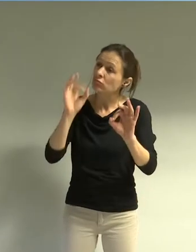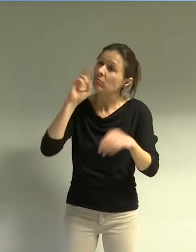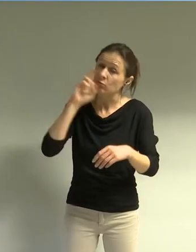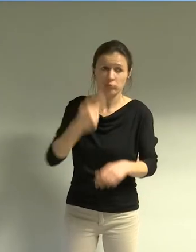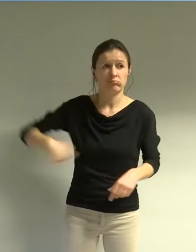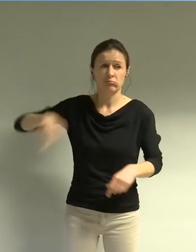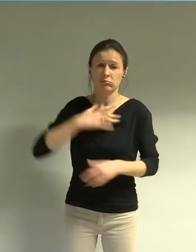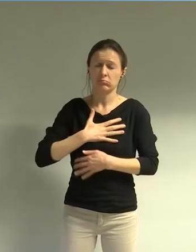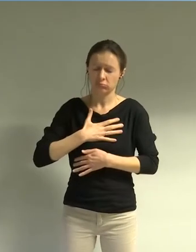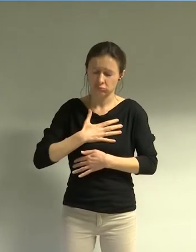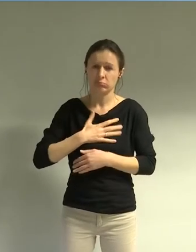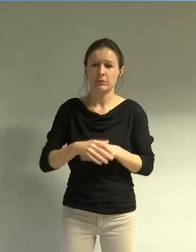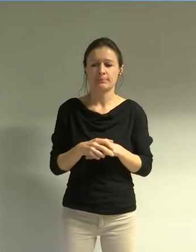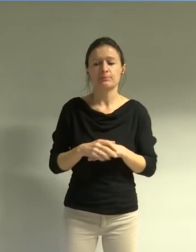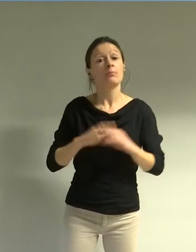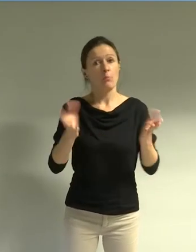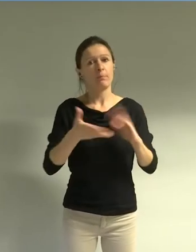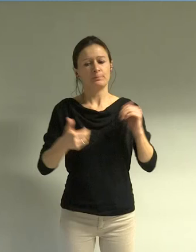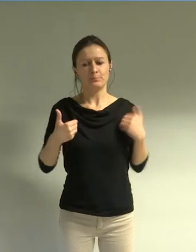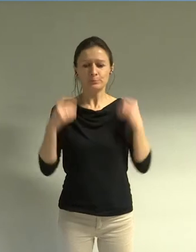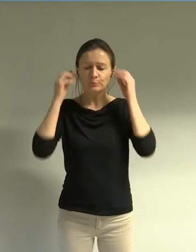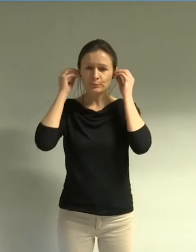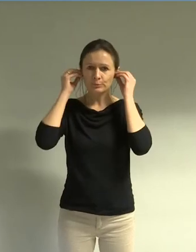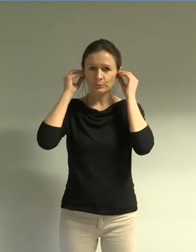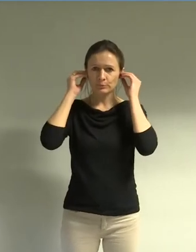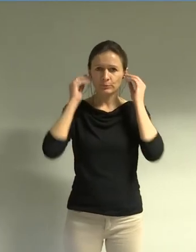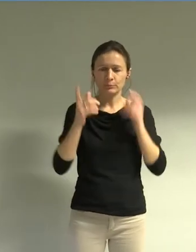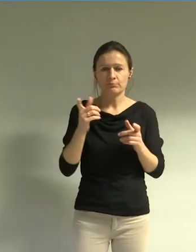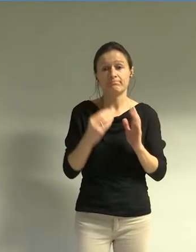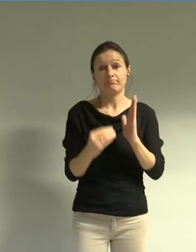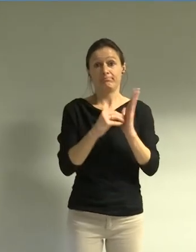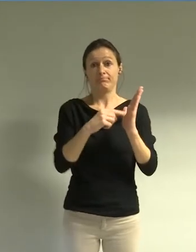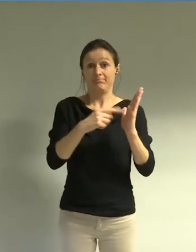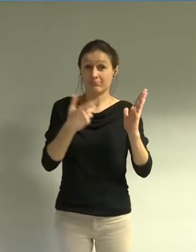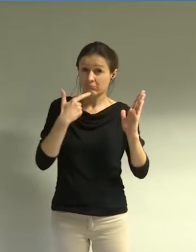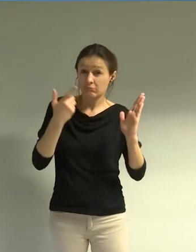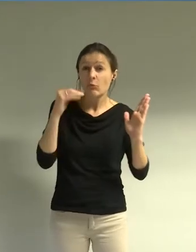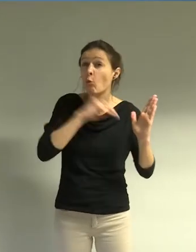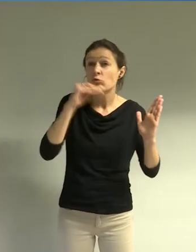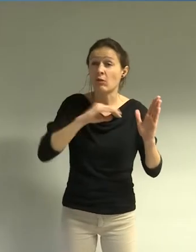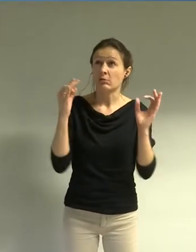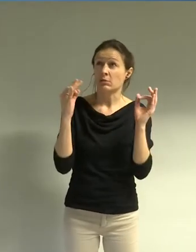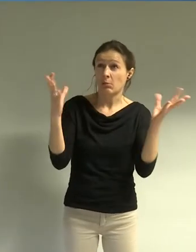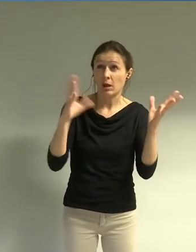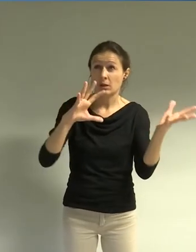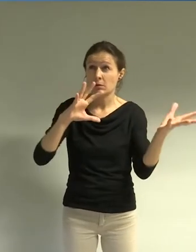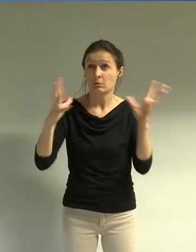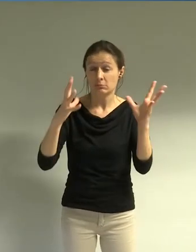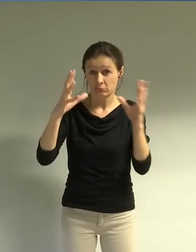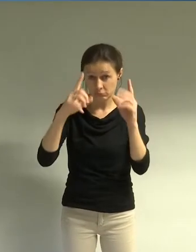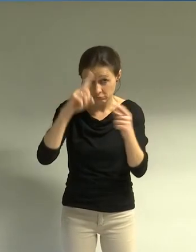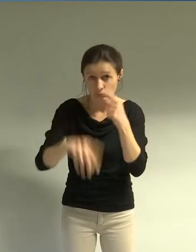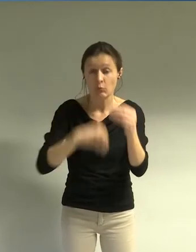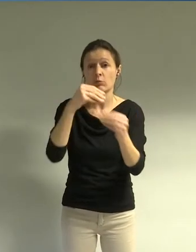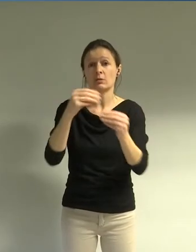délibération commence par un état des lieux de la situation d'urgence climatique mondial elle égrène sur un ton apocalyptique